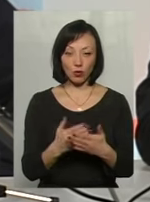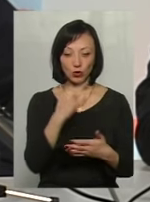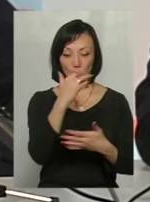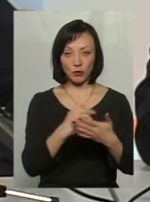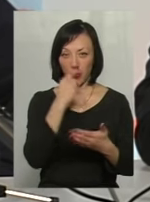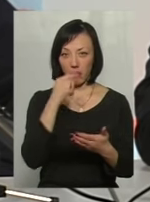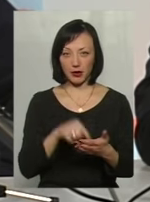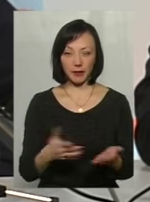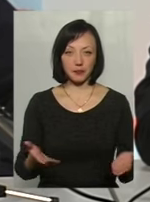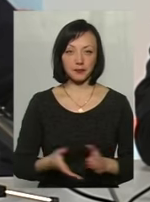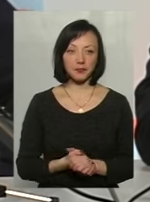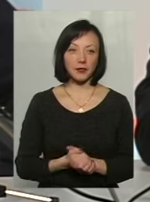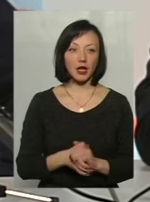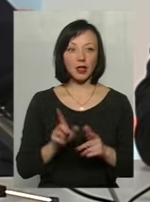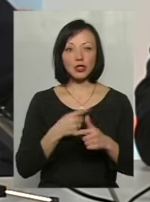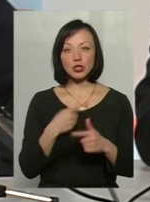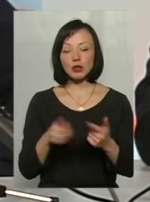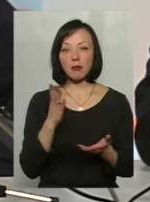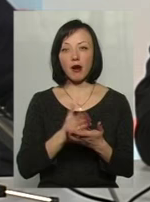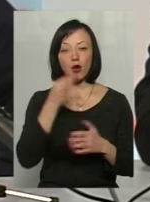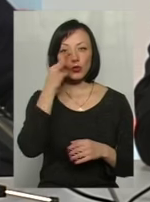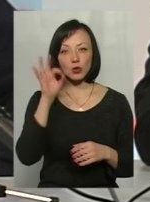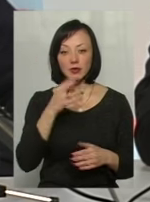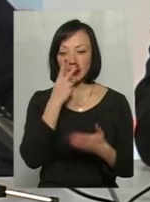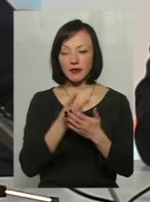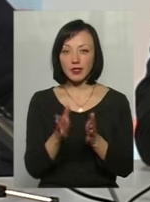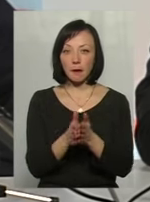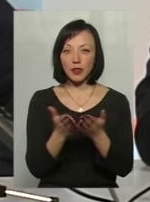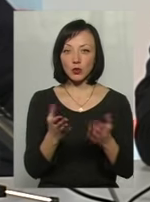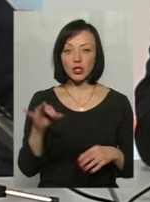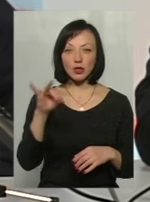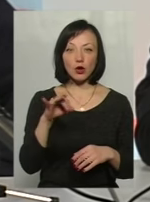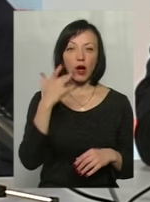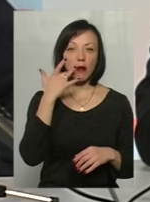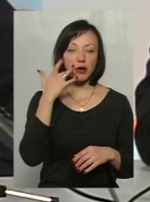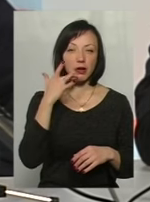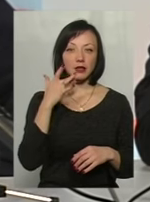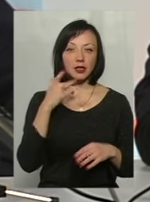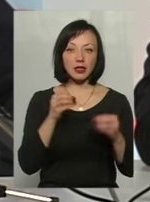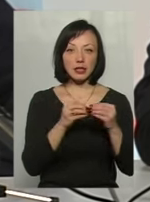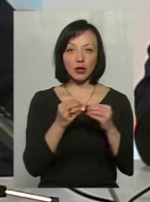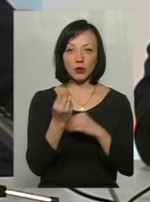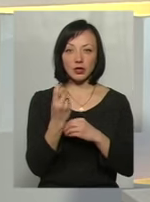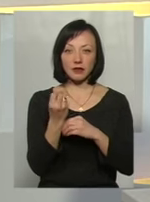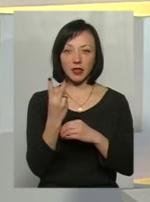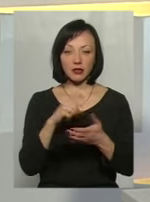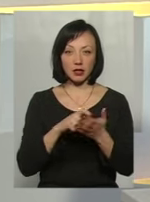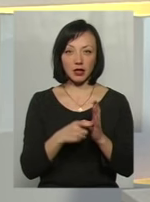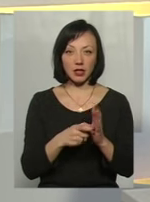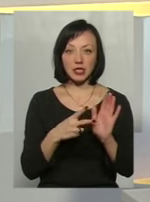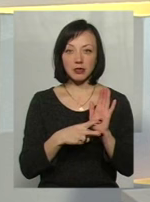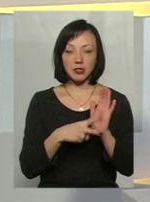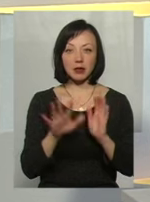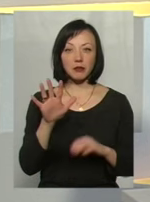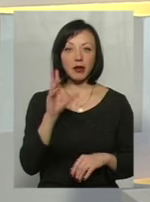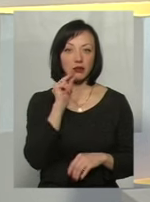щось попаде. Чи, скажімо, маю досвід, я дивився підручник з історії американський, 10, 11, 12 клас, у ньому